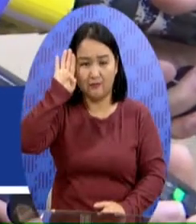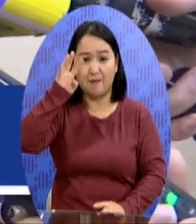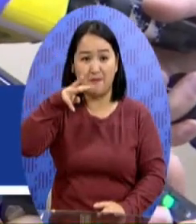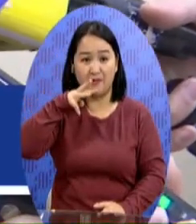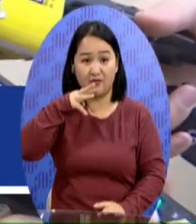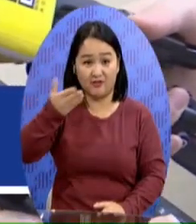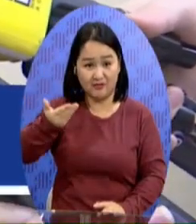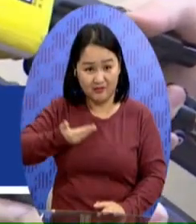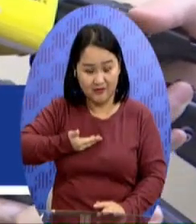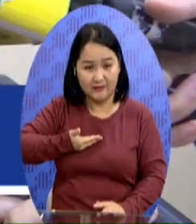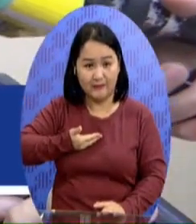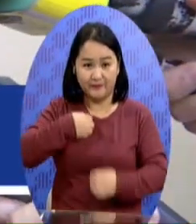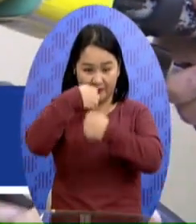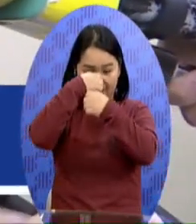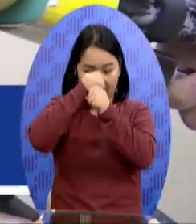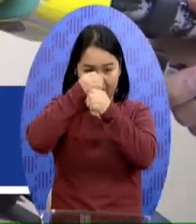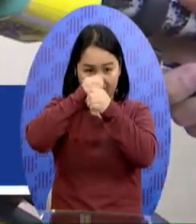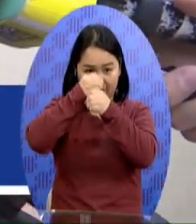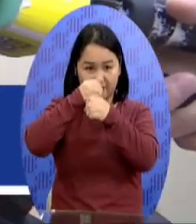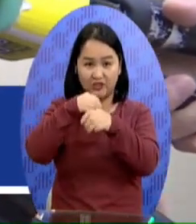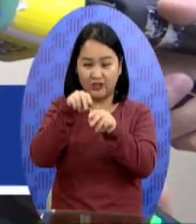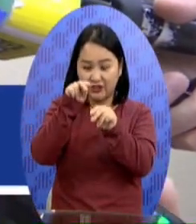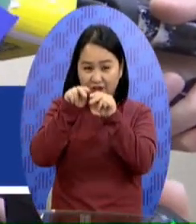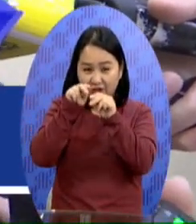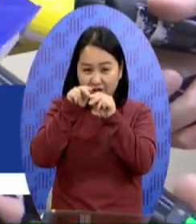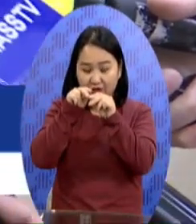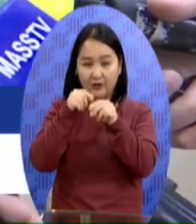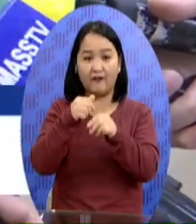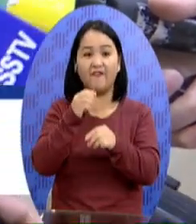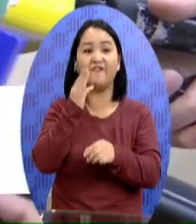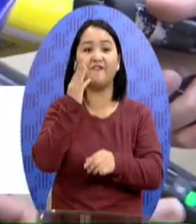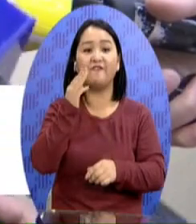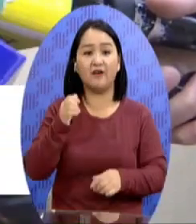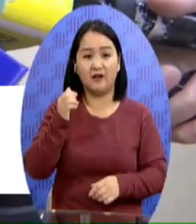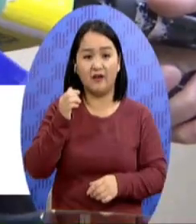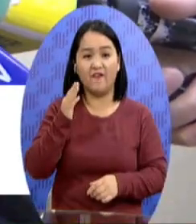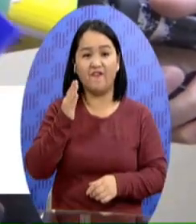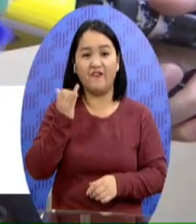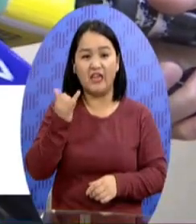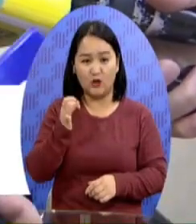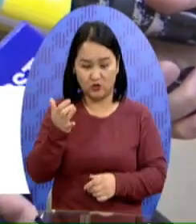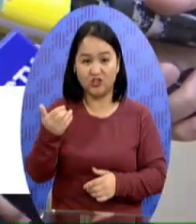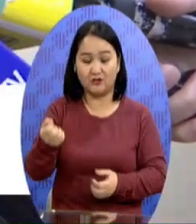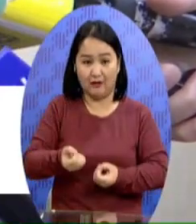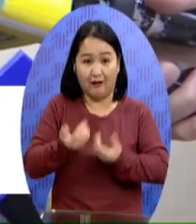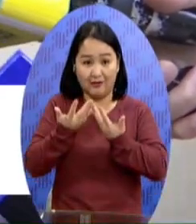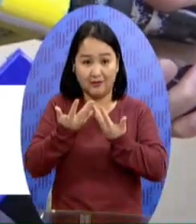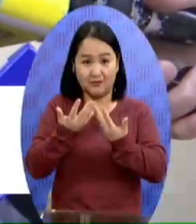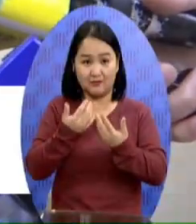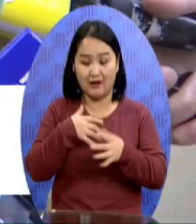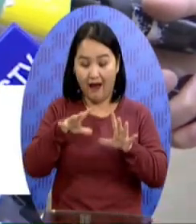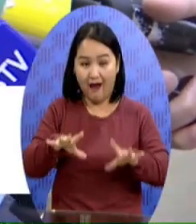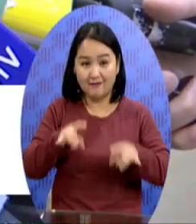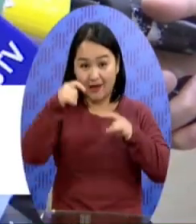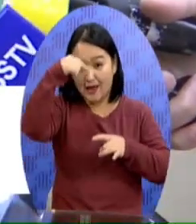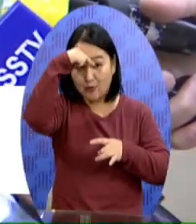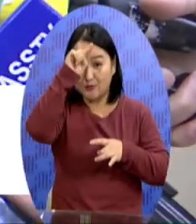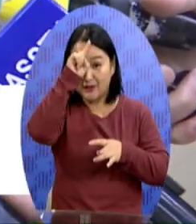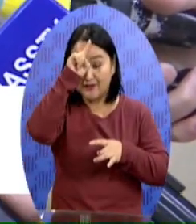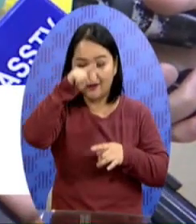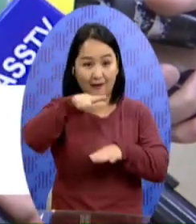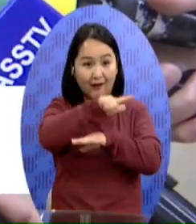Тэгээд лабораторийн шинжилгээгээр вирус илэрсэн гэсэн ийм мэдээллийг бид нар анхдагч мэдээллийг авсан. Энэ мэдээллийг нэгтэлж Австралийн эрүүл мэндийн газартаа